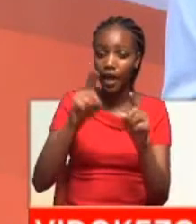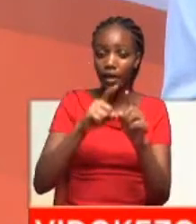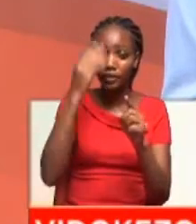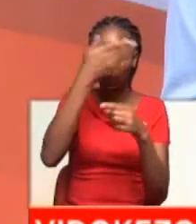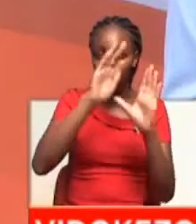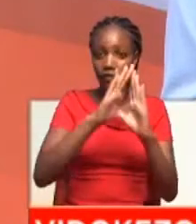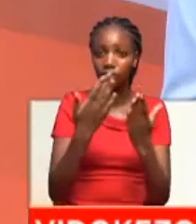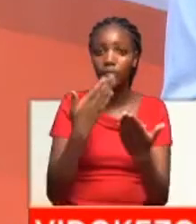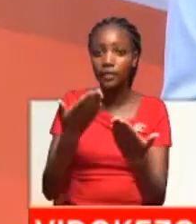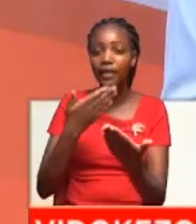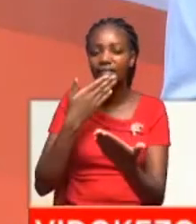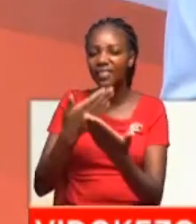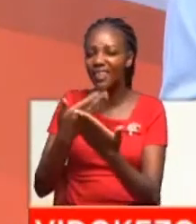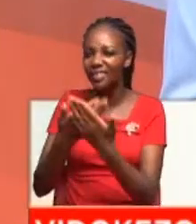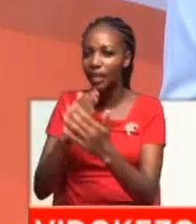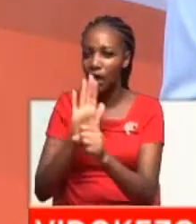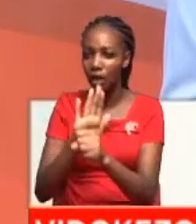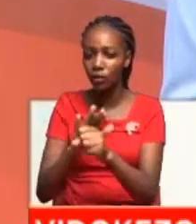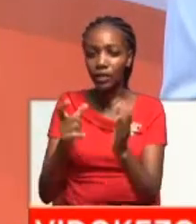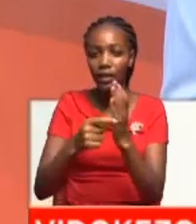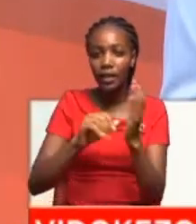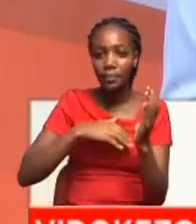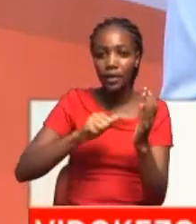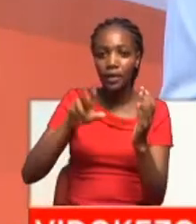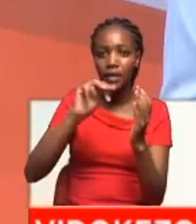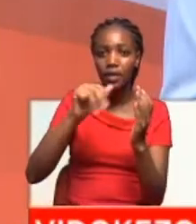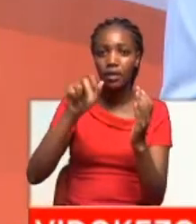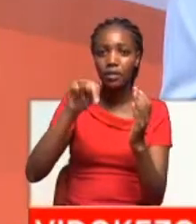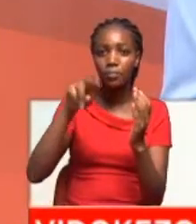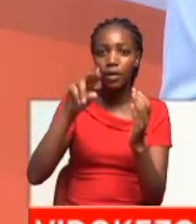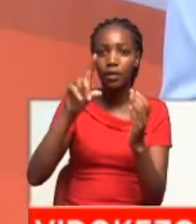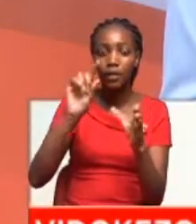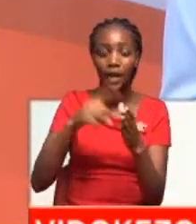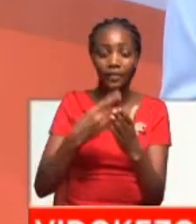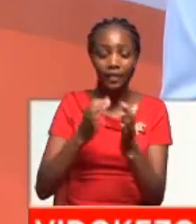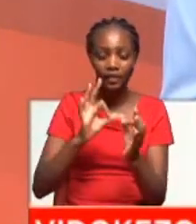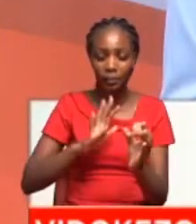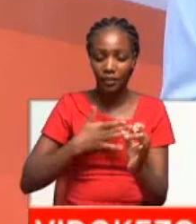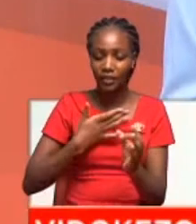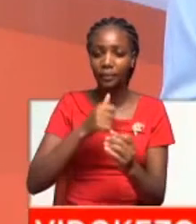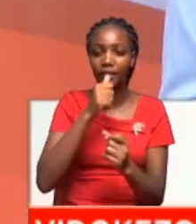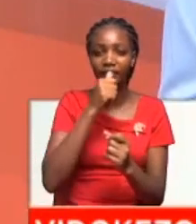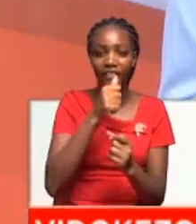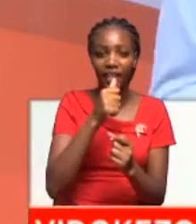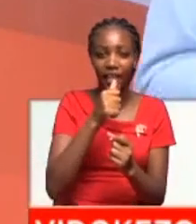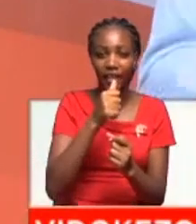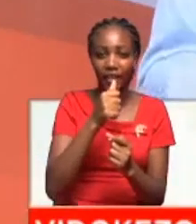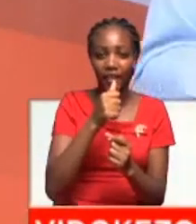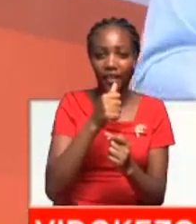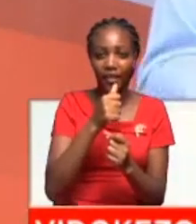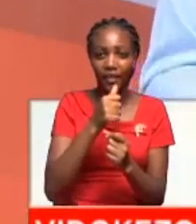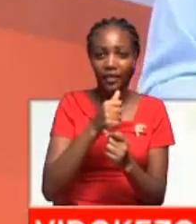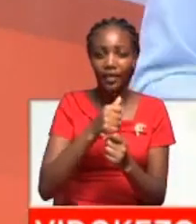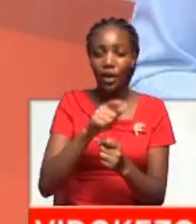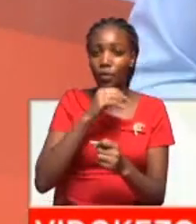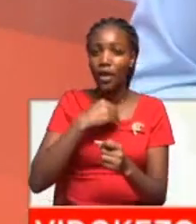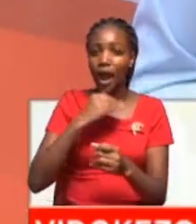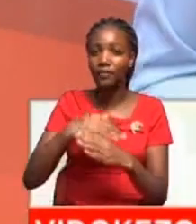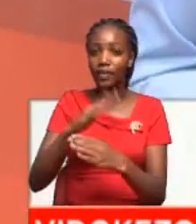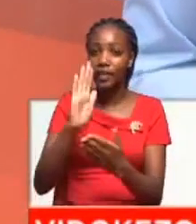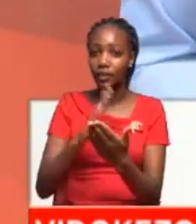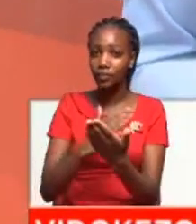Asante sana. Naondoka kwa sasa. Jina langu ni Emmanuel Terer, mfasiri wa lugha alama ni Ann Wairimu. Muziki burudani naambiwa